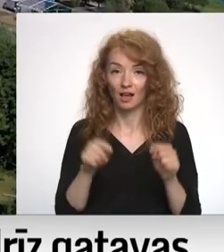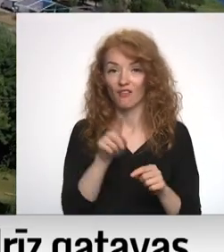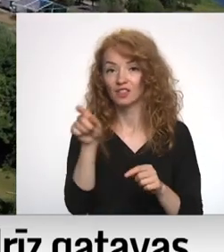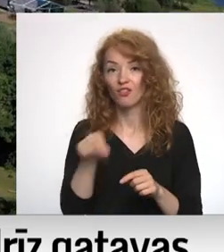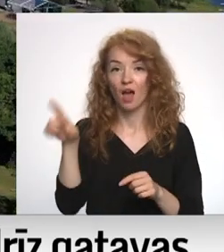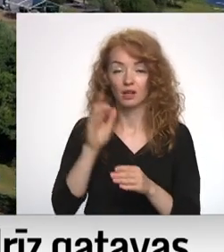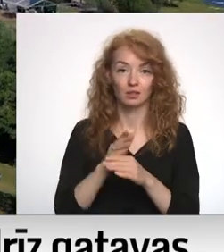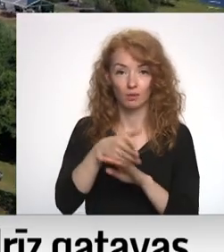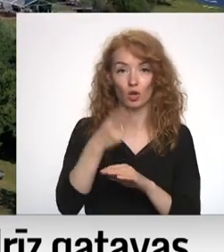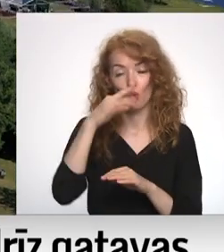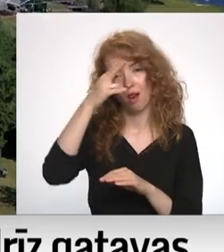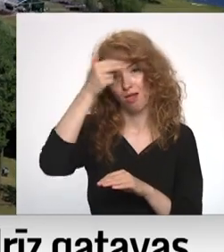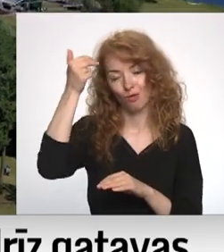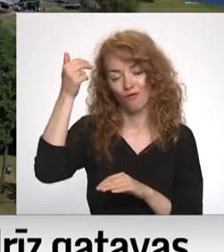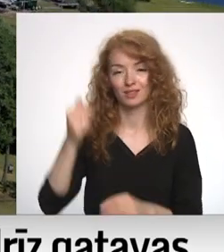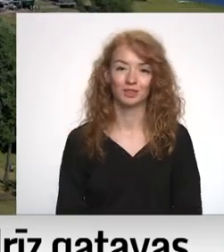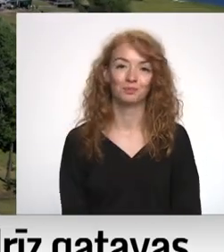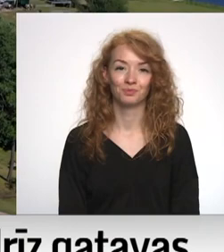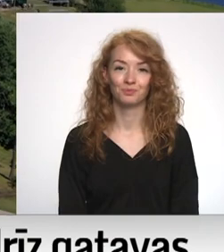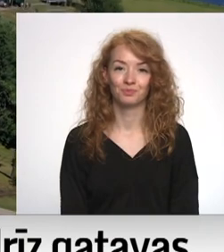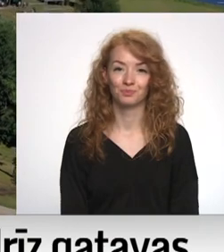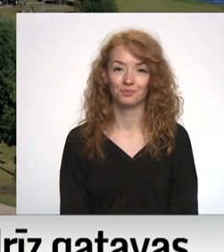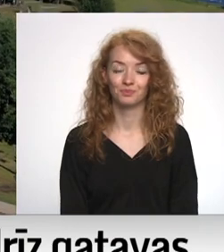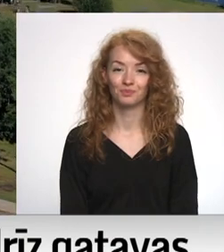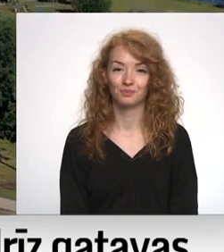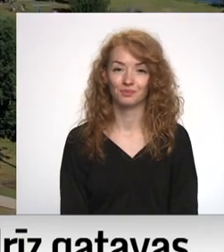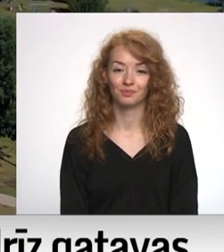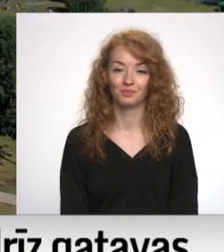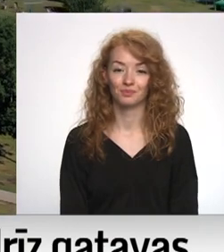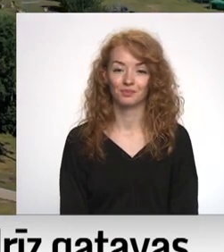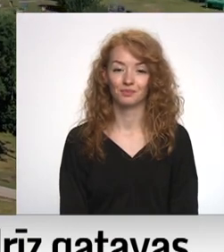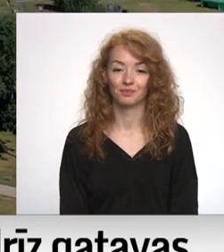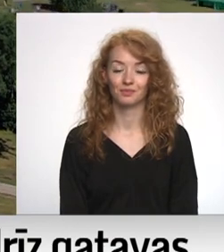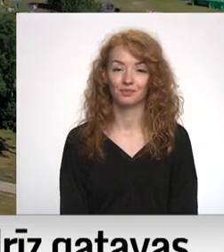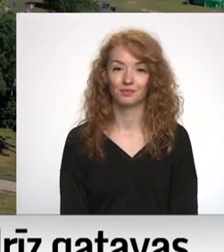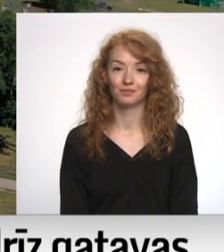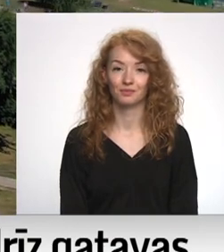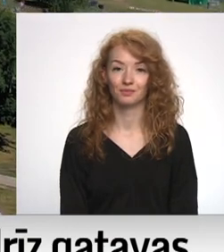visvairāk ciemiņu būs no Lietuvas. Dāvids Frenefelds, Ivar Šepickis, Ivans Milovs, Latvijas televīzija.